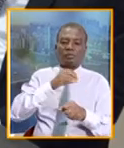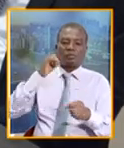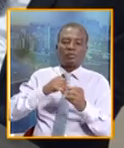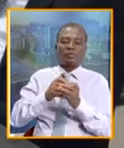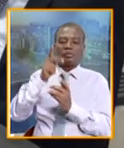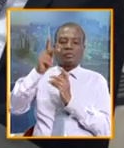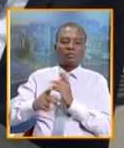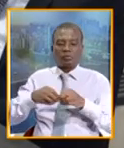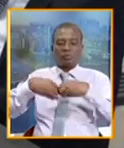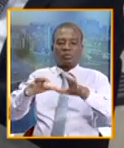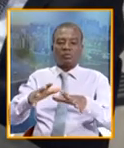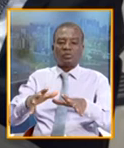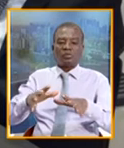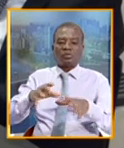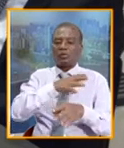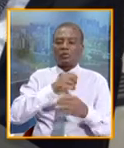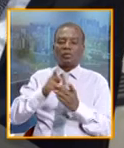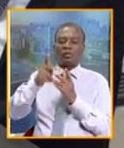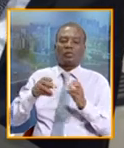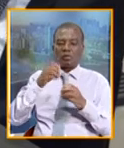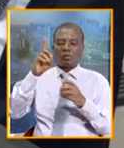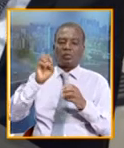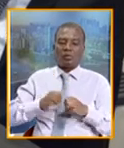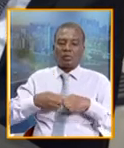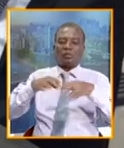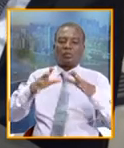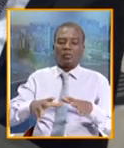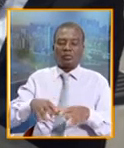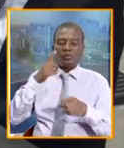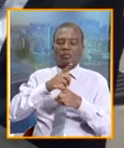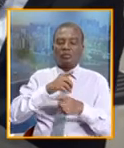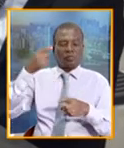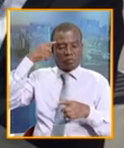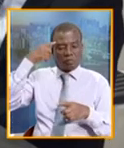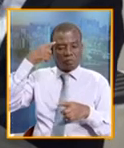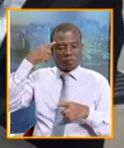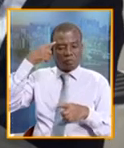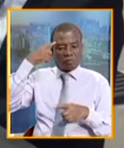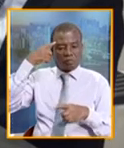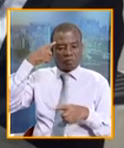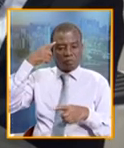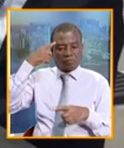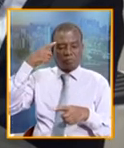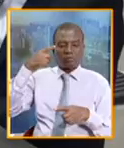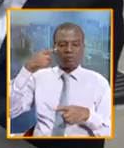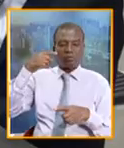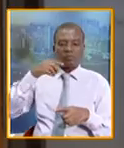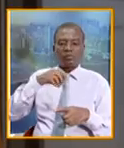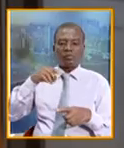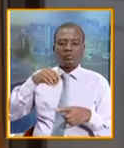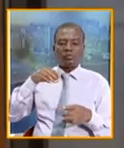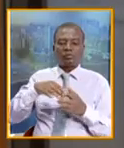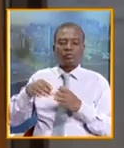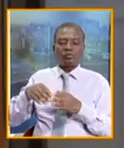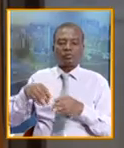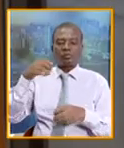plan de relance. Et ce plan de relance, il est indispensable d'imaginer aujourd'hui, c'est là qu'on a besoin du Fonds monétaire, qu'on règle